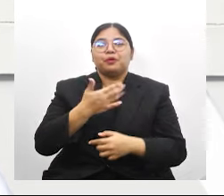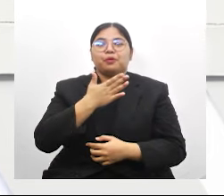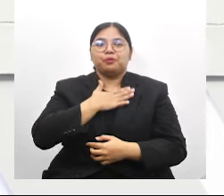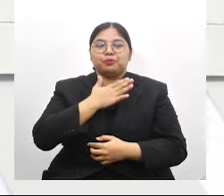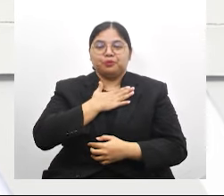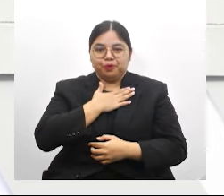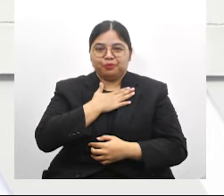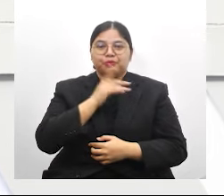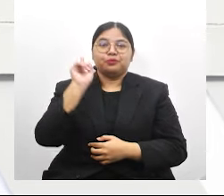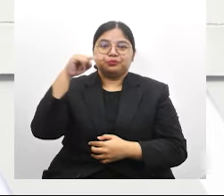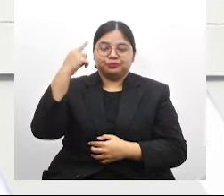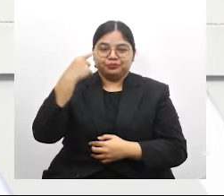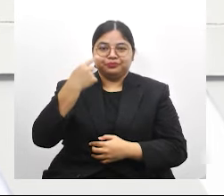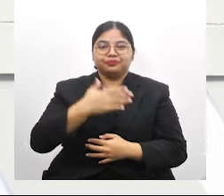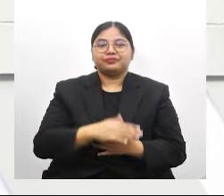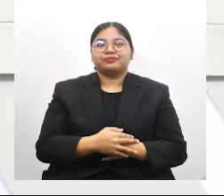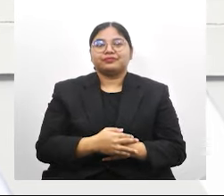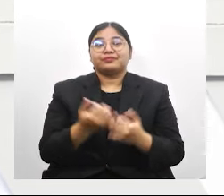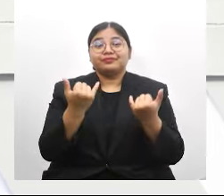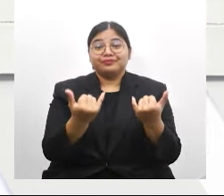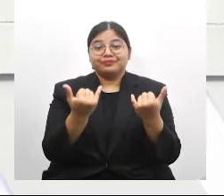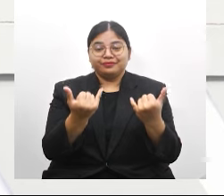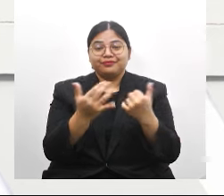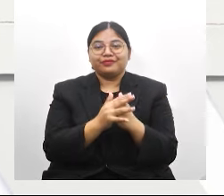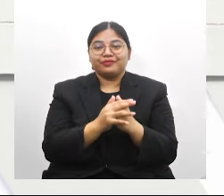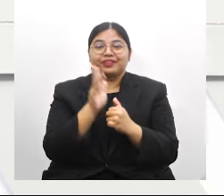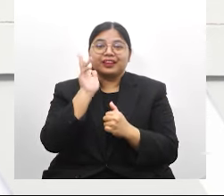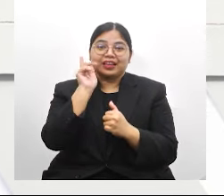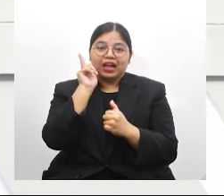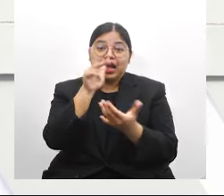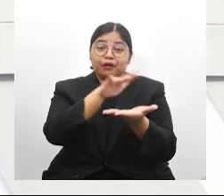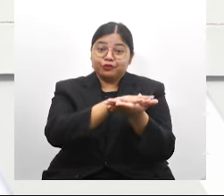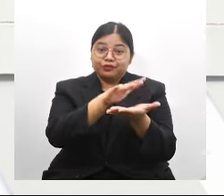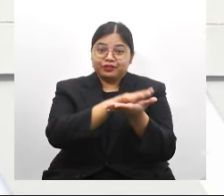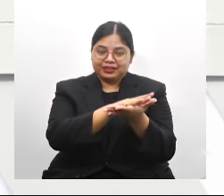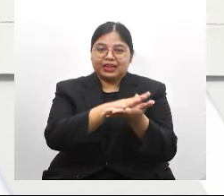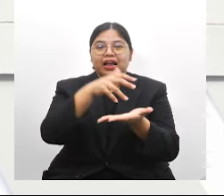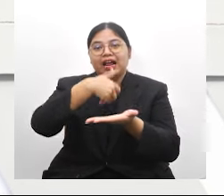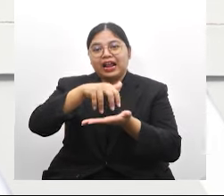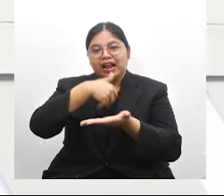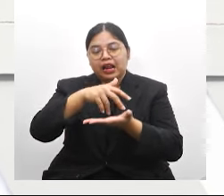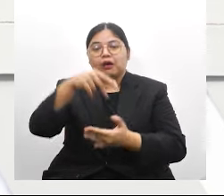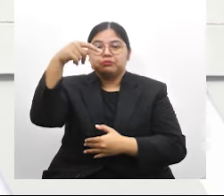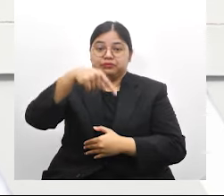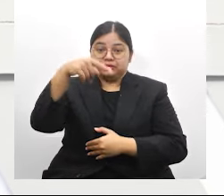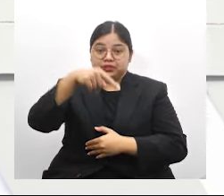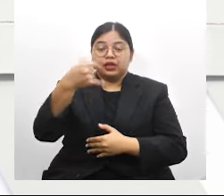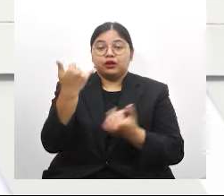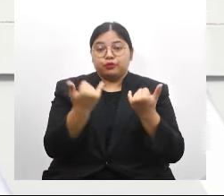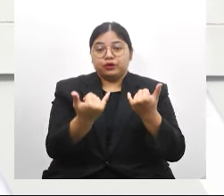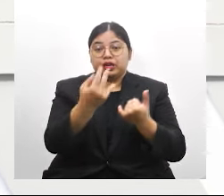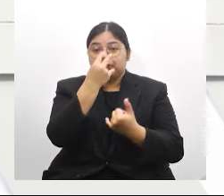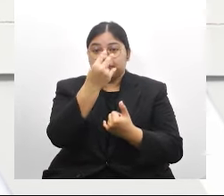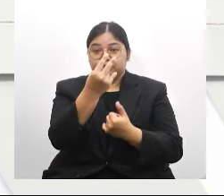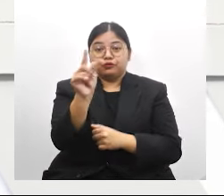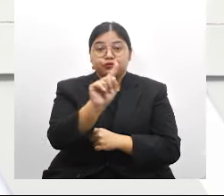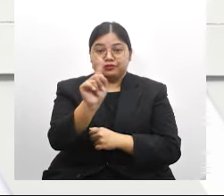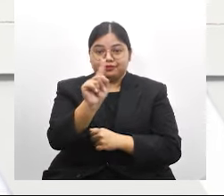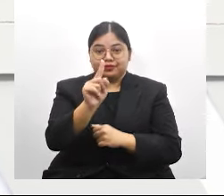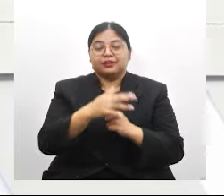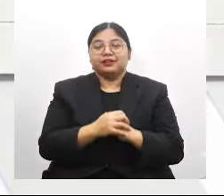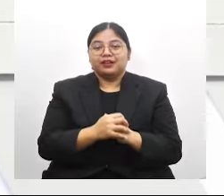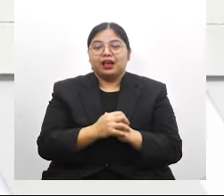รัตนถาวรครับวันนี้นะครับเรื่องเล่าข่าวโรงเรียนของเรานำเสนอเป็นตอนพิเศษซึ่งเราจะพาคุณผู้ชมทุกท่านนะครับไปสัญจร